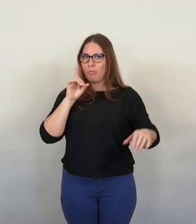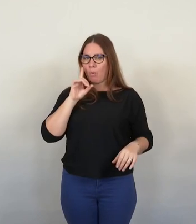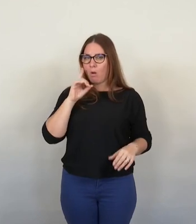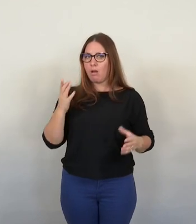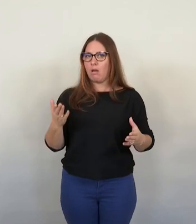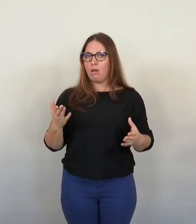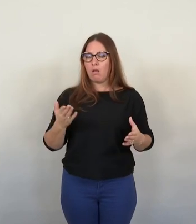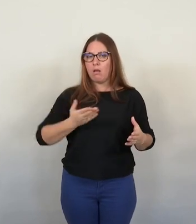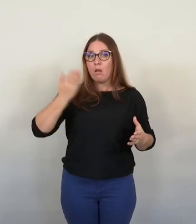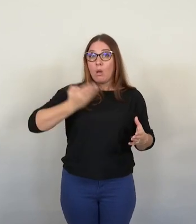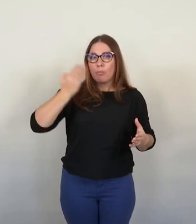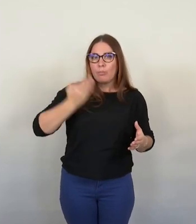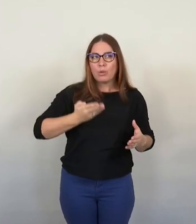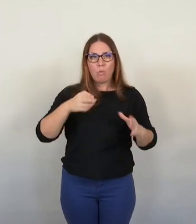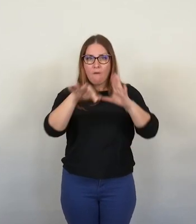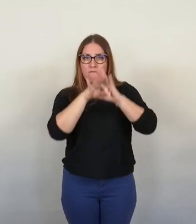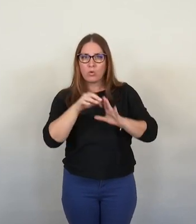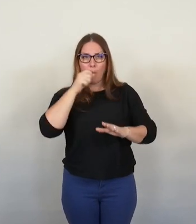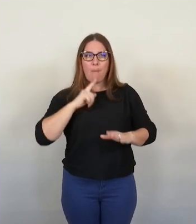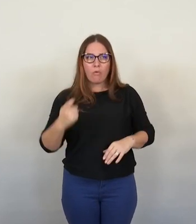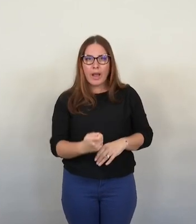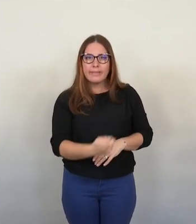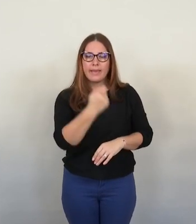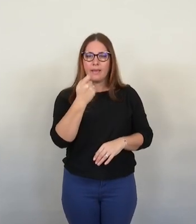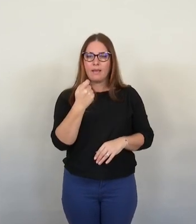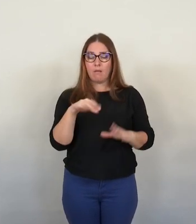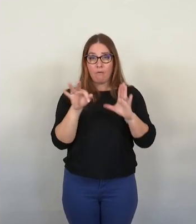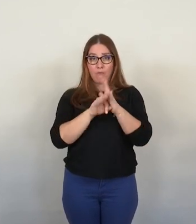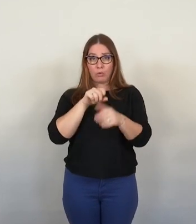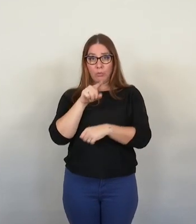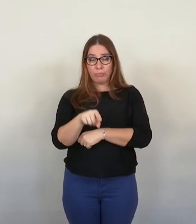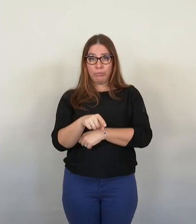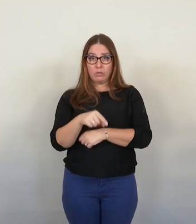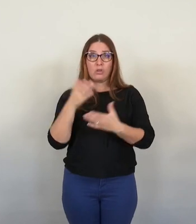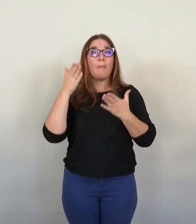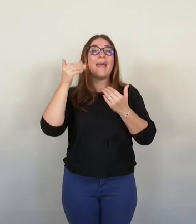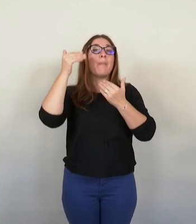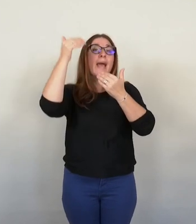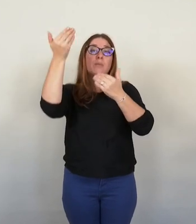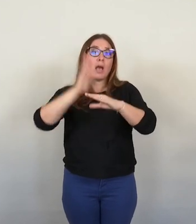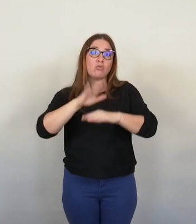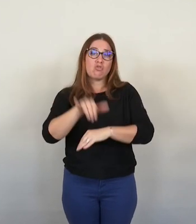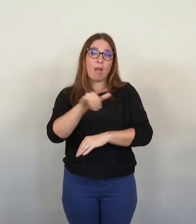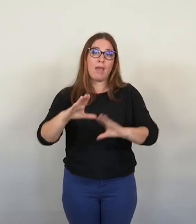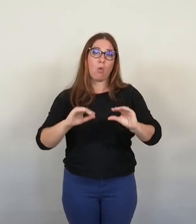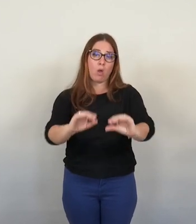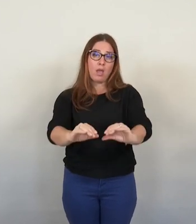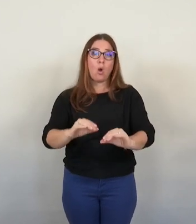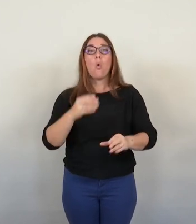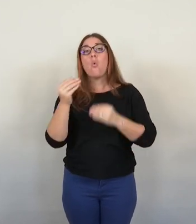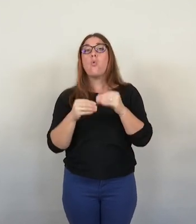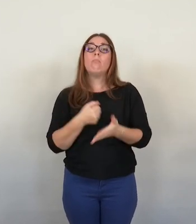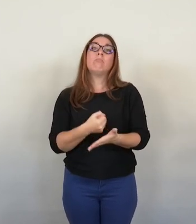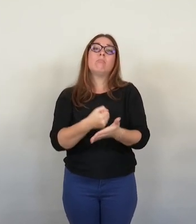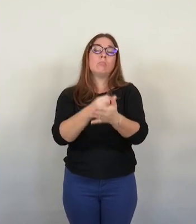avons besoin de travailler et de soutenir cette fonction de parentalité cette fonction restera un vœux pieux ou tout au moins les actions resteront superficielles puisque sans